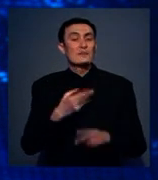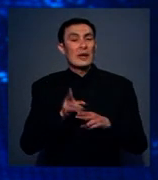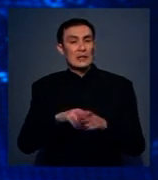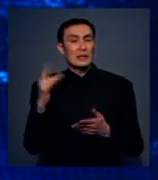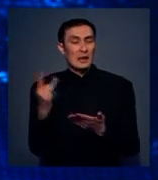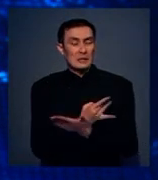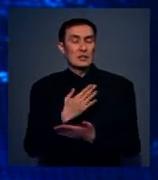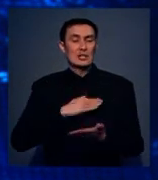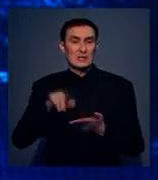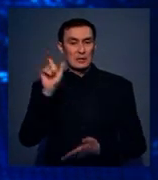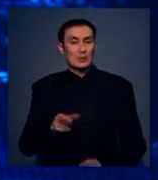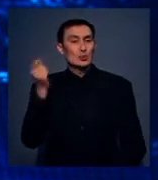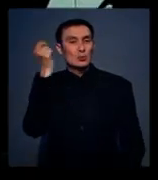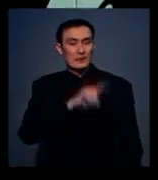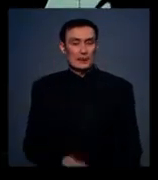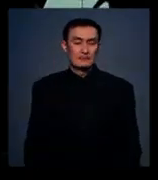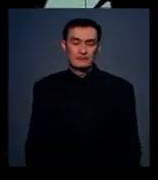раз, узнавал наш корреспондент.